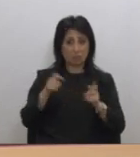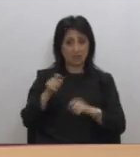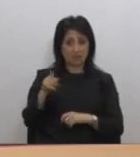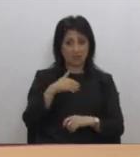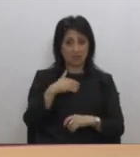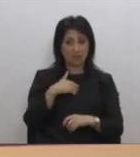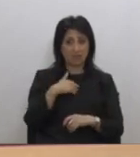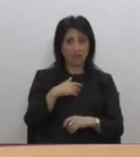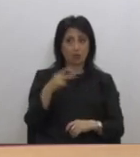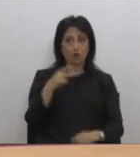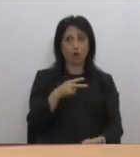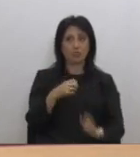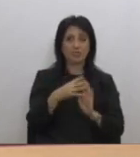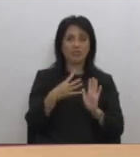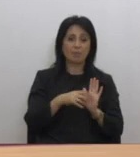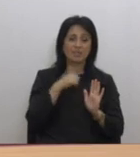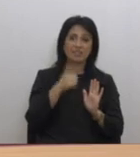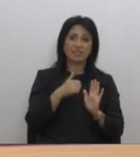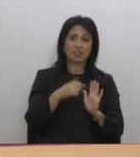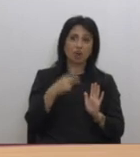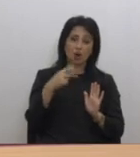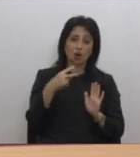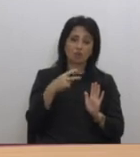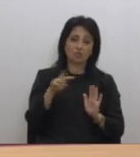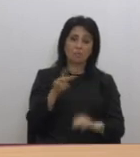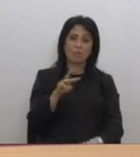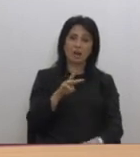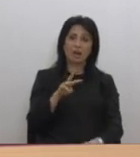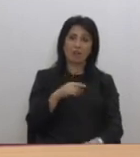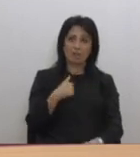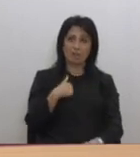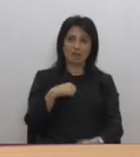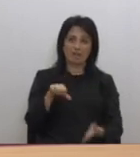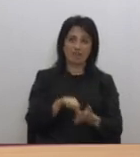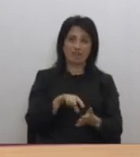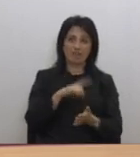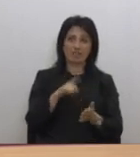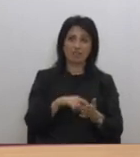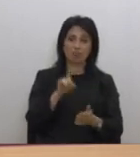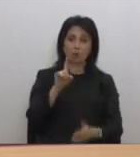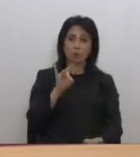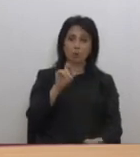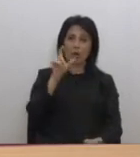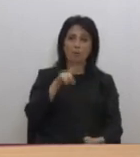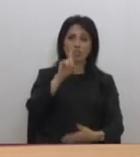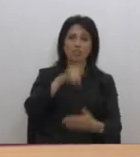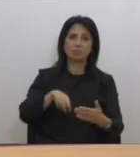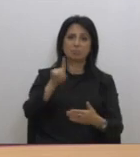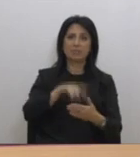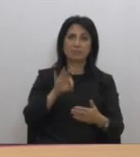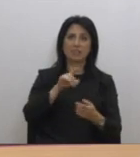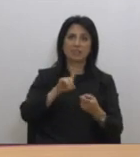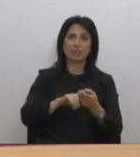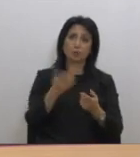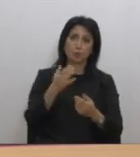პრეზიდენტის 2019 წლის 20 მარტს მე დავაყენე საკითხი სალომე ზურაბიშვილის იმპიჩმენტის თაობაზე,